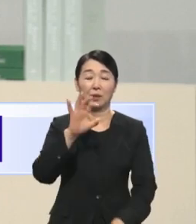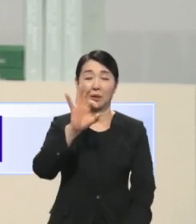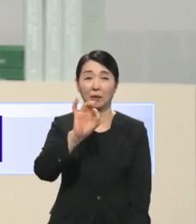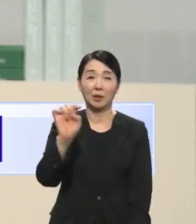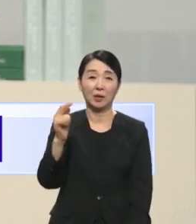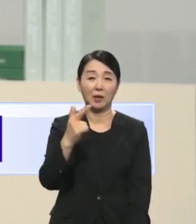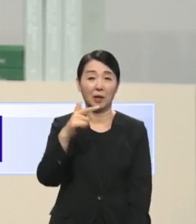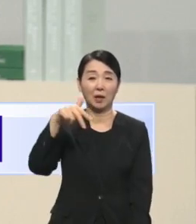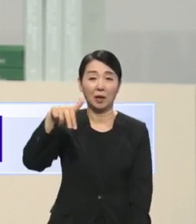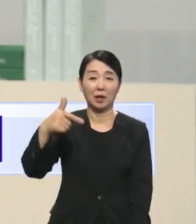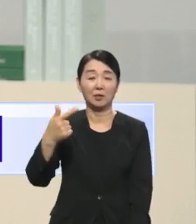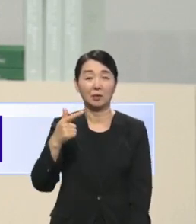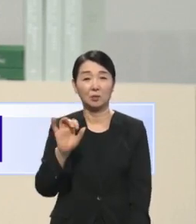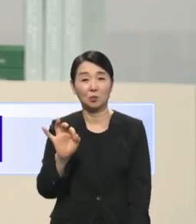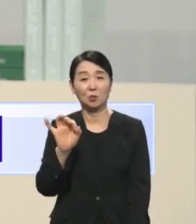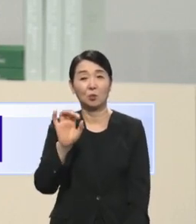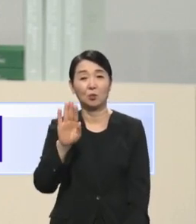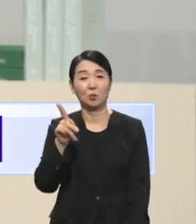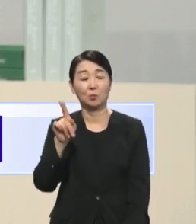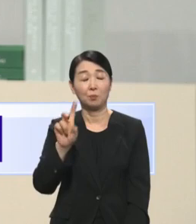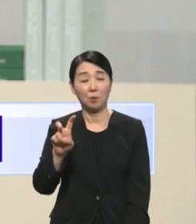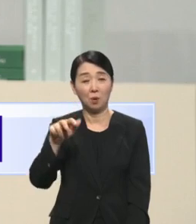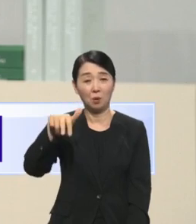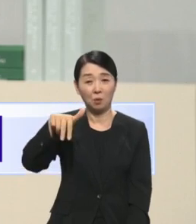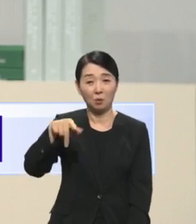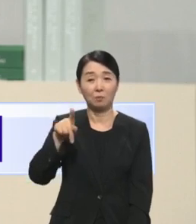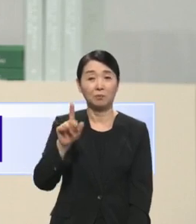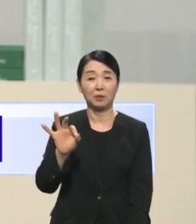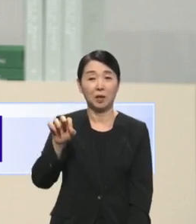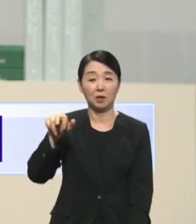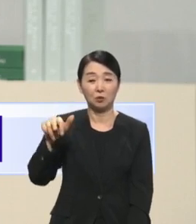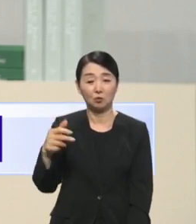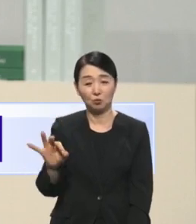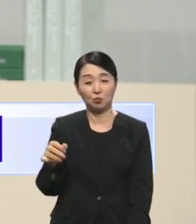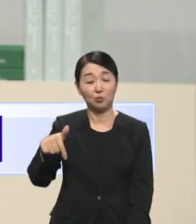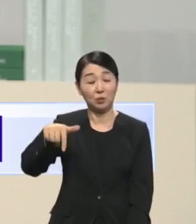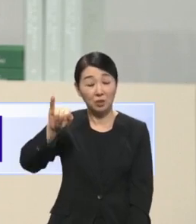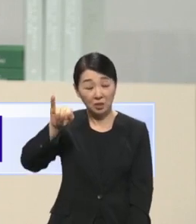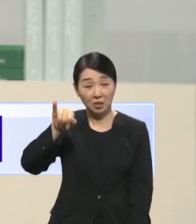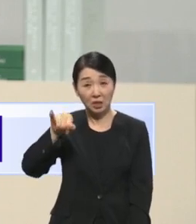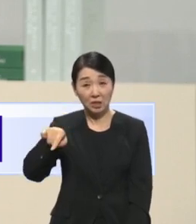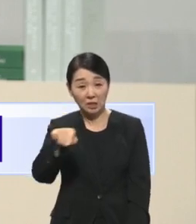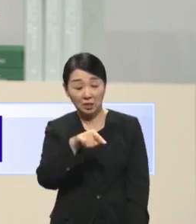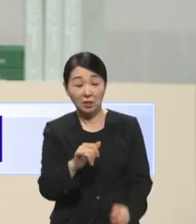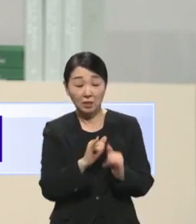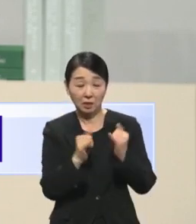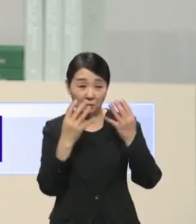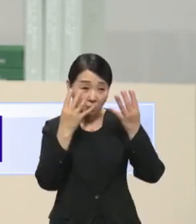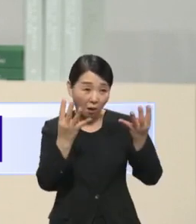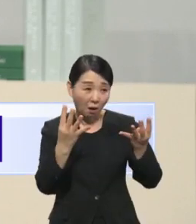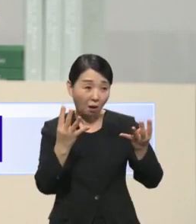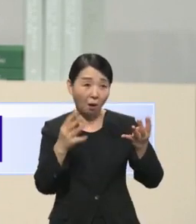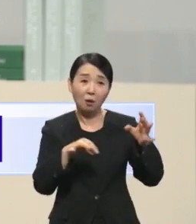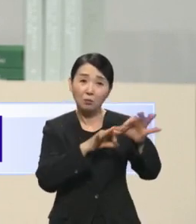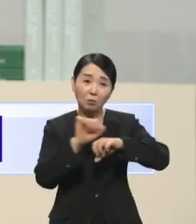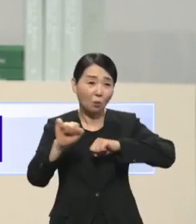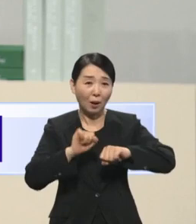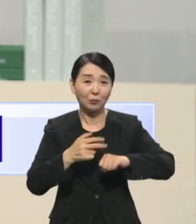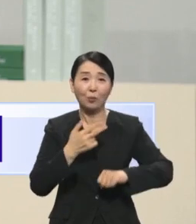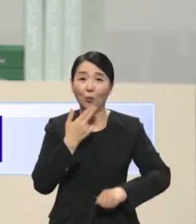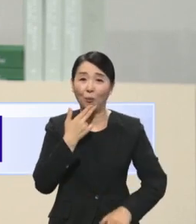이런 분들은 정치적으로는 행정적으로 어떤 또 삼유 복권이 되면은 어떤 활동을 하실 수 있는 그런 계획도 아니고 해서 어떻게 보면